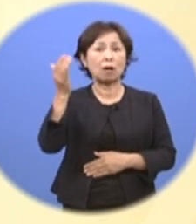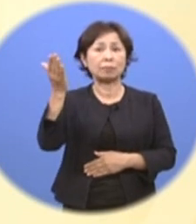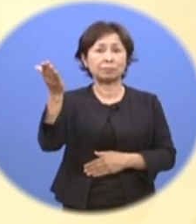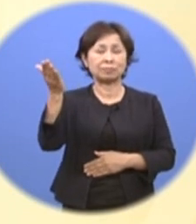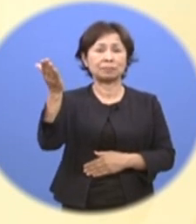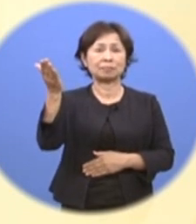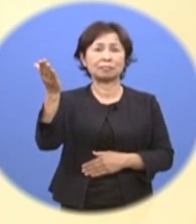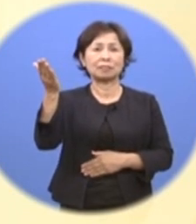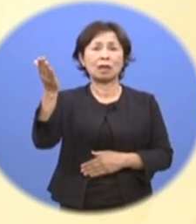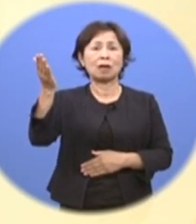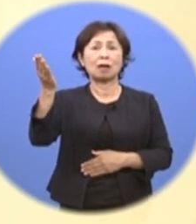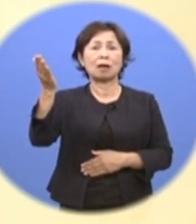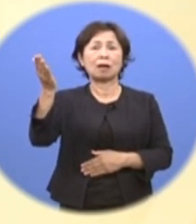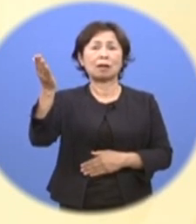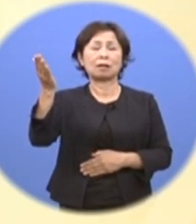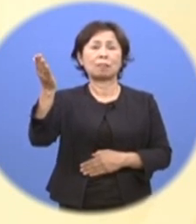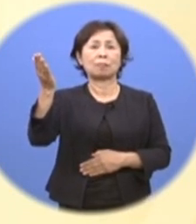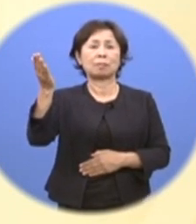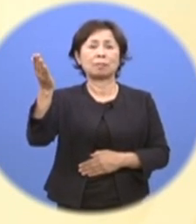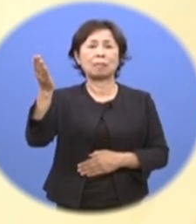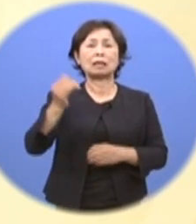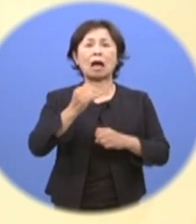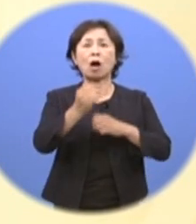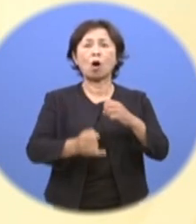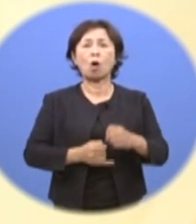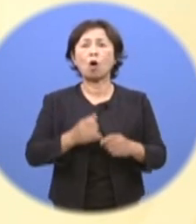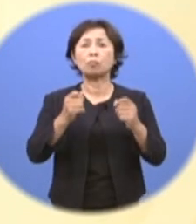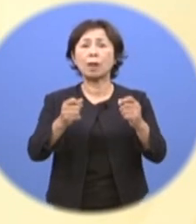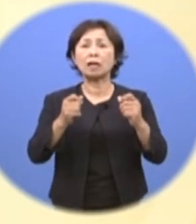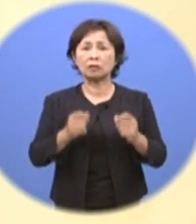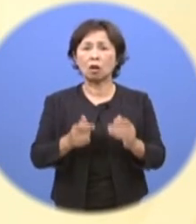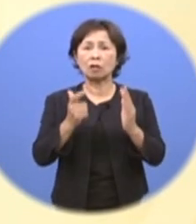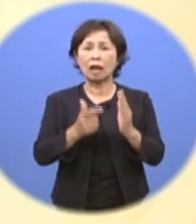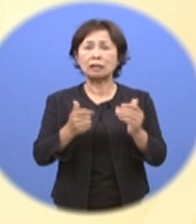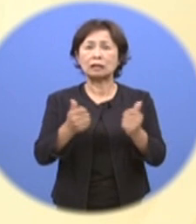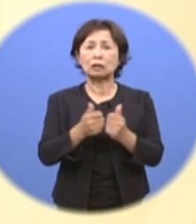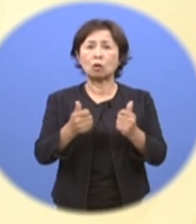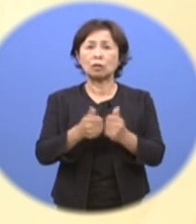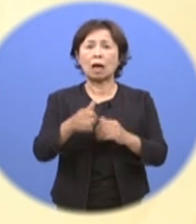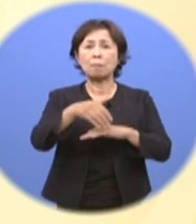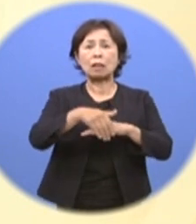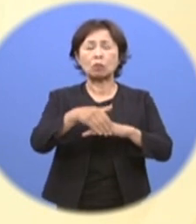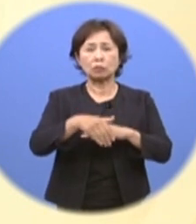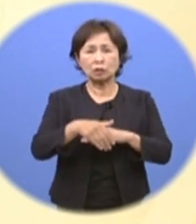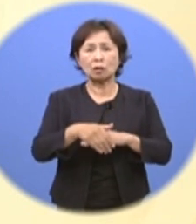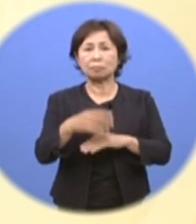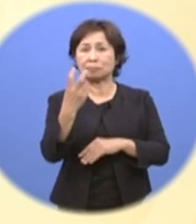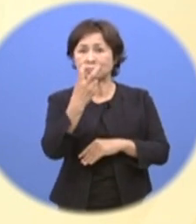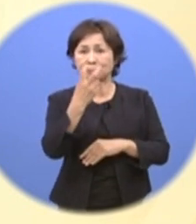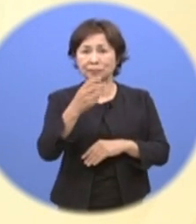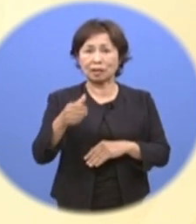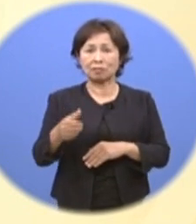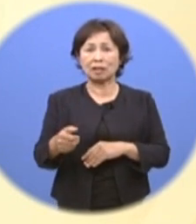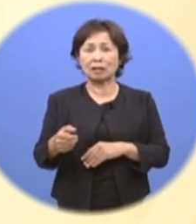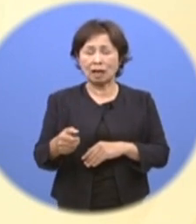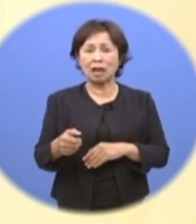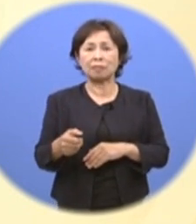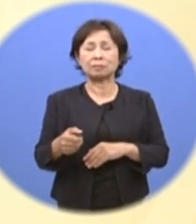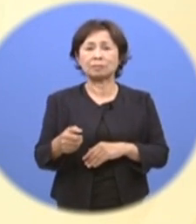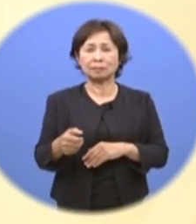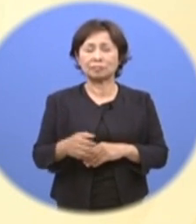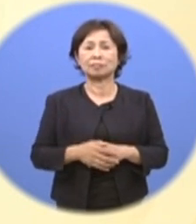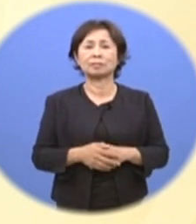073-441-3214 番、また県ホームページの耐震相談窓口を検索いただけば、市町村の相談窓